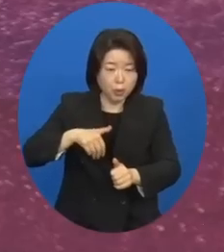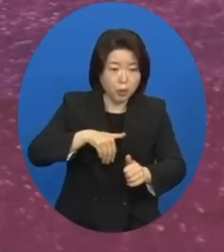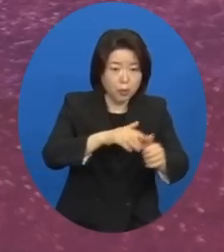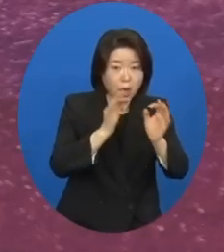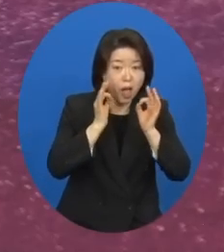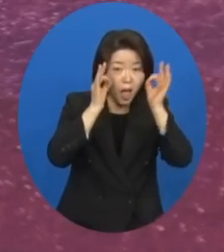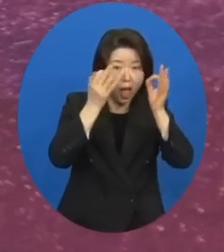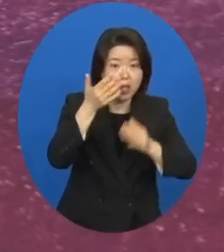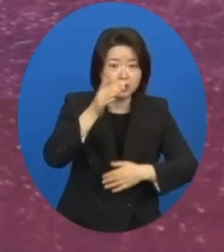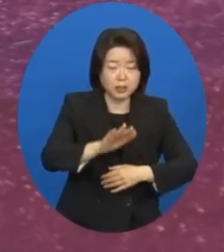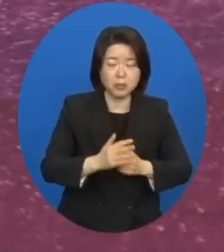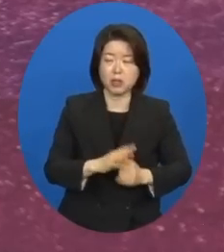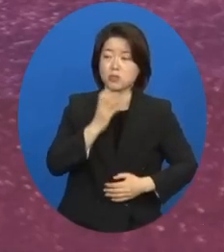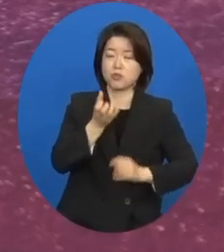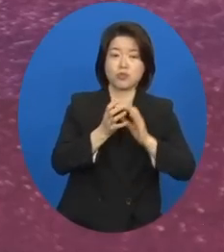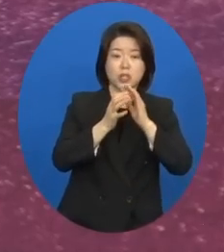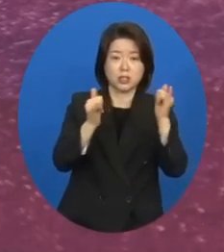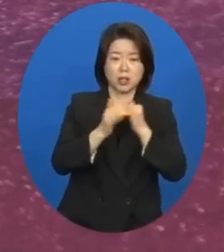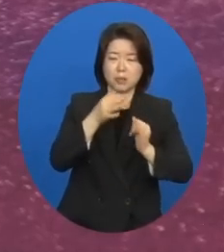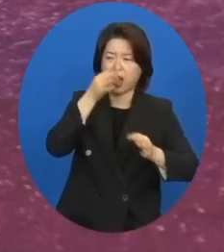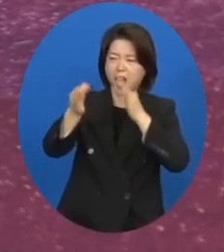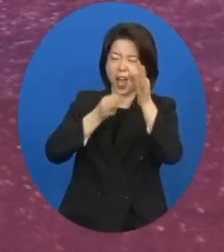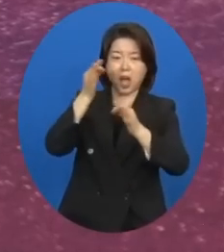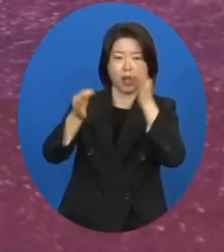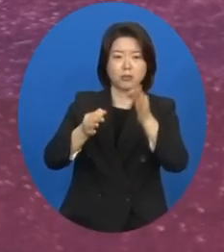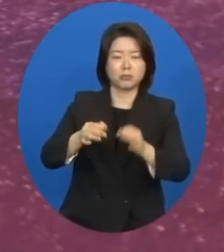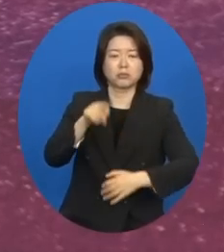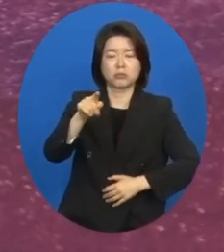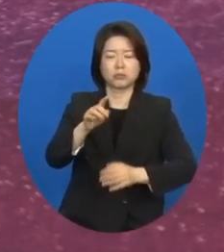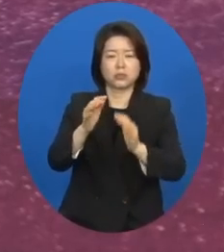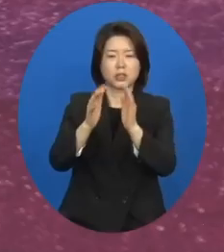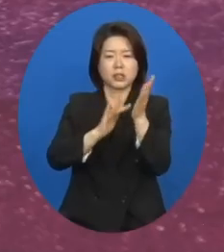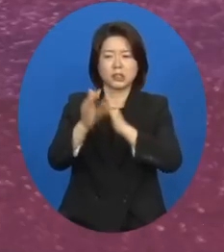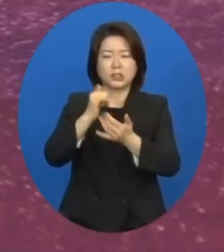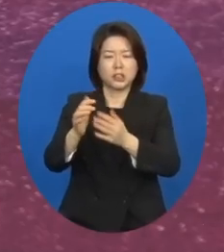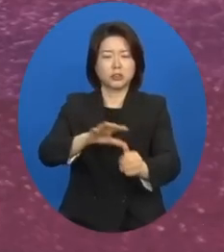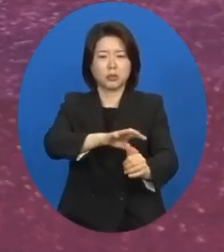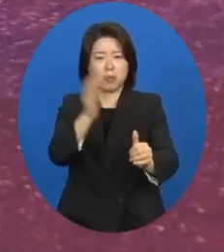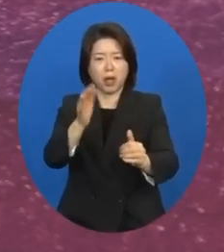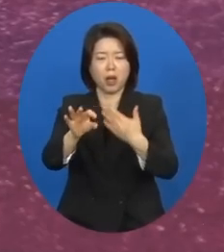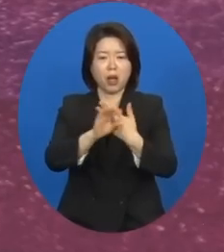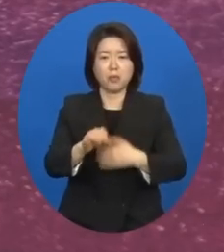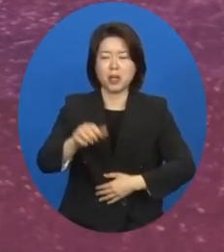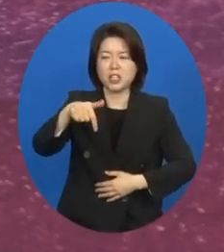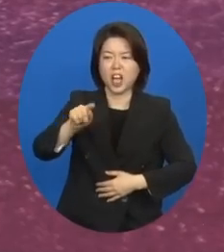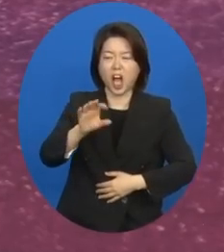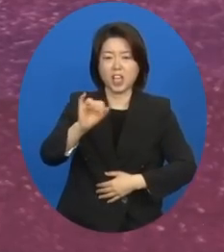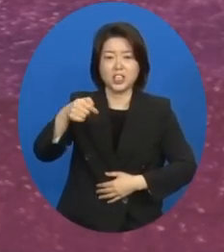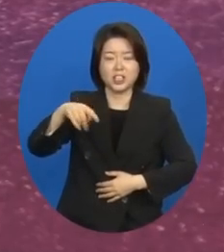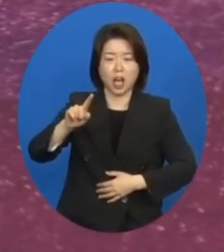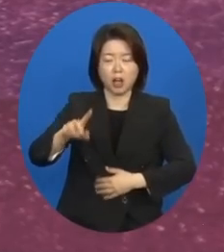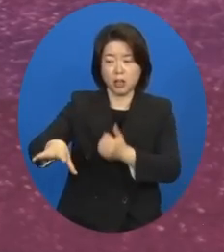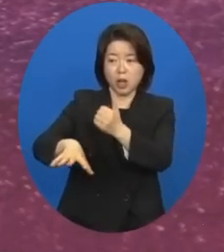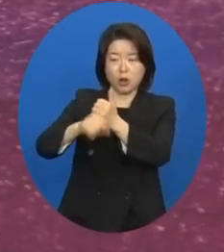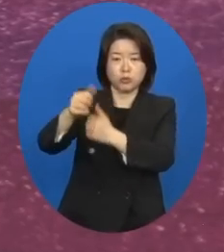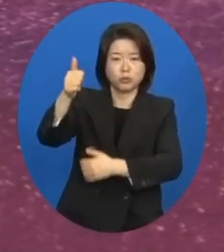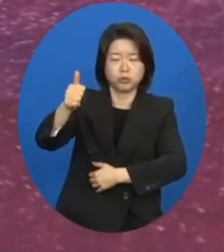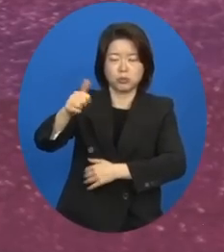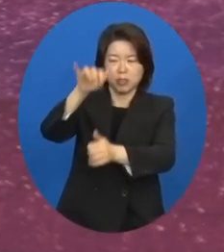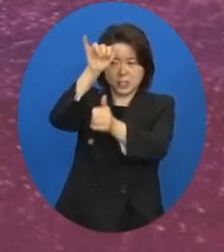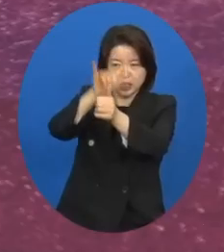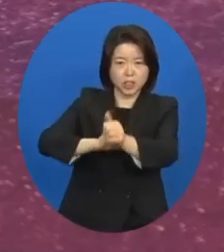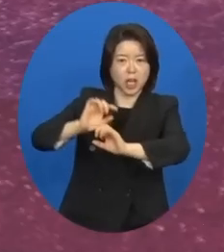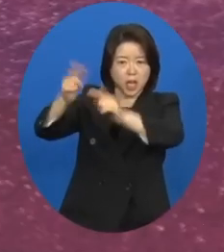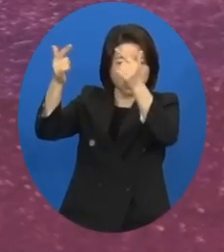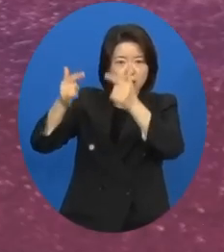힘썼으나 유대인들이 소리질러 이르되 이 사람을 놓으면 가이사의 충신이 아니니이다. 무릇 자기를